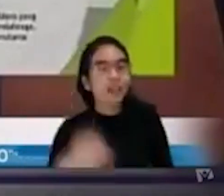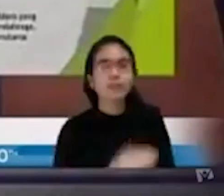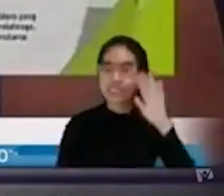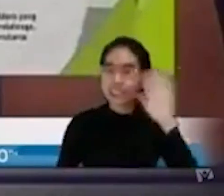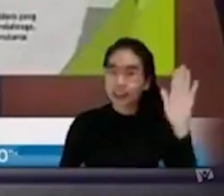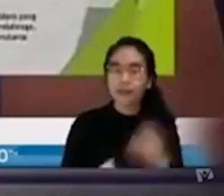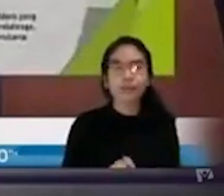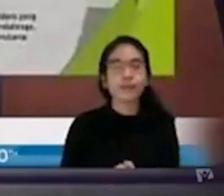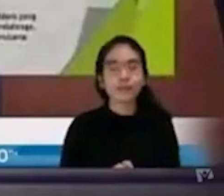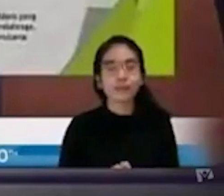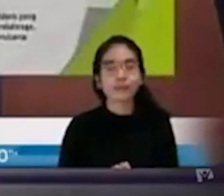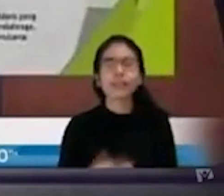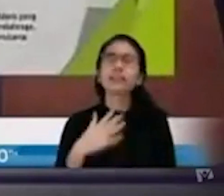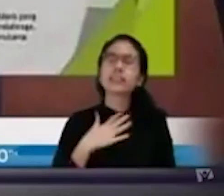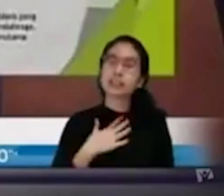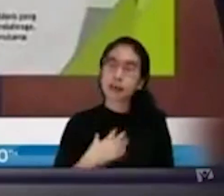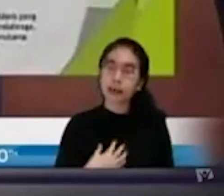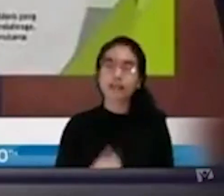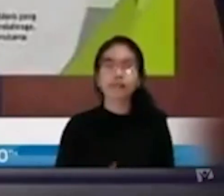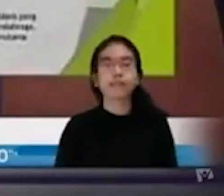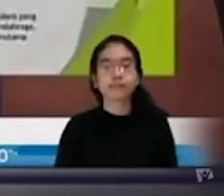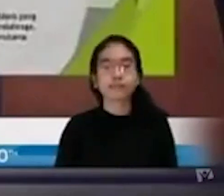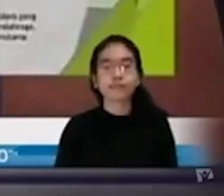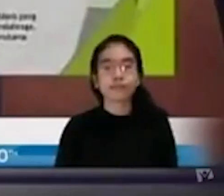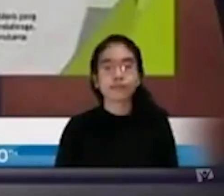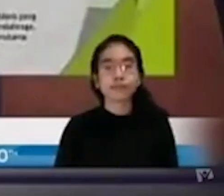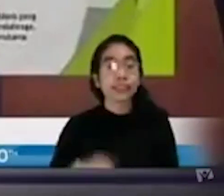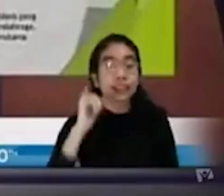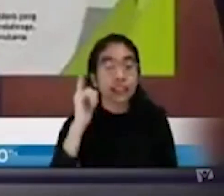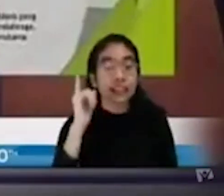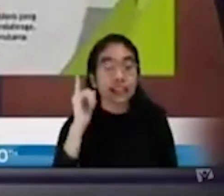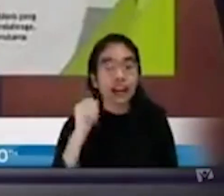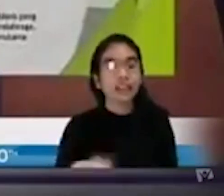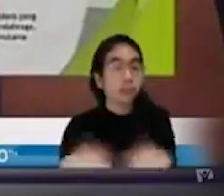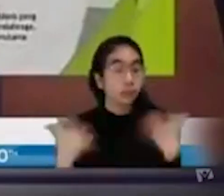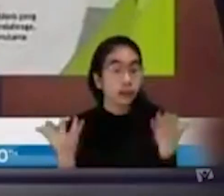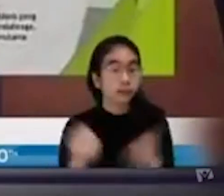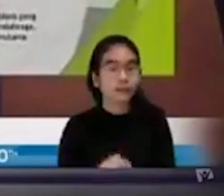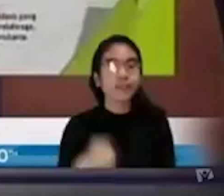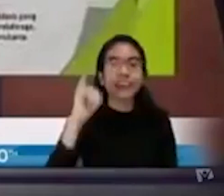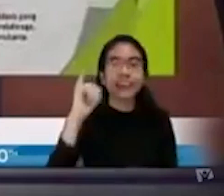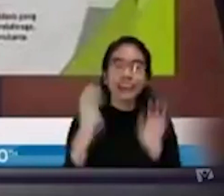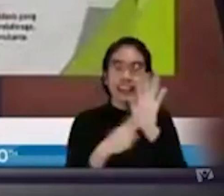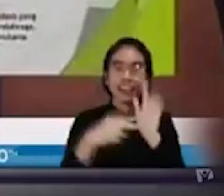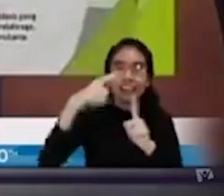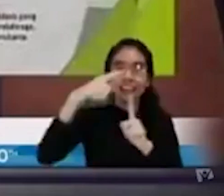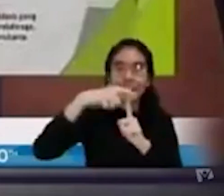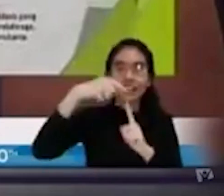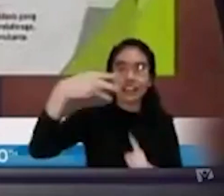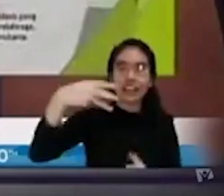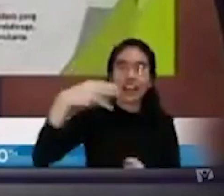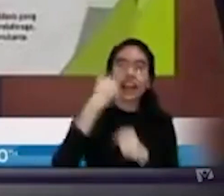I-nya adalah integritas. Semua pekerja di rumah sakit memiliki sikap yang bersih,